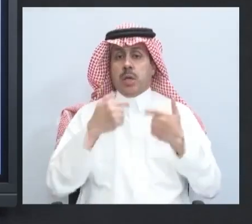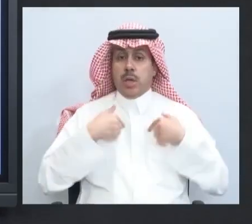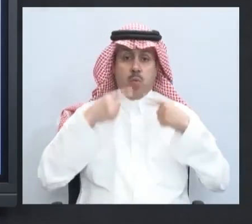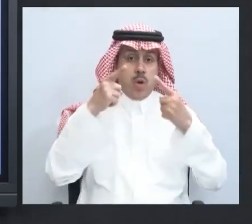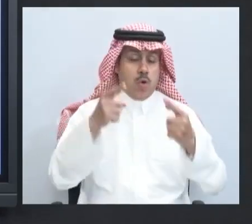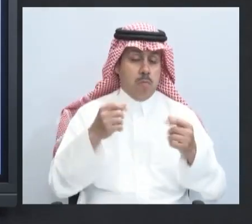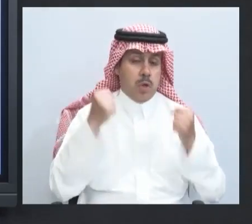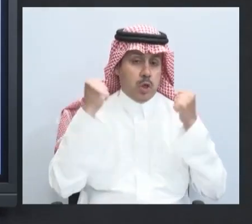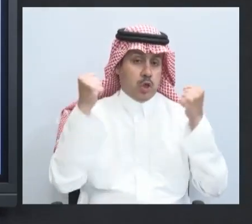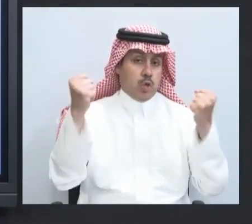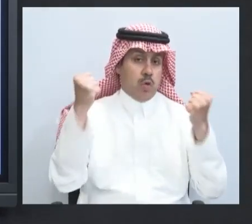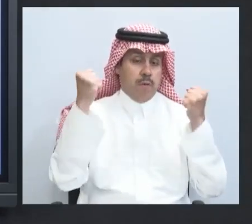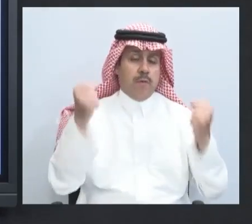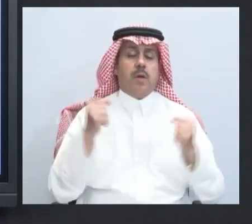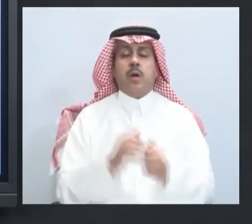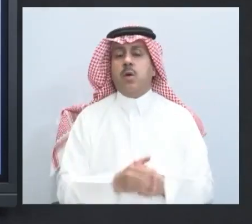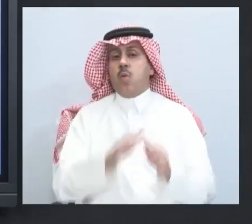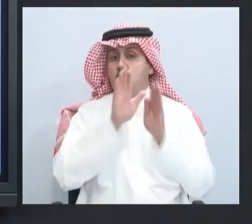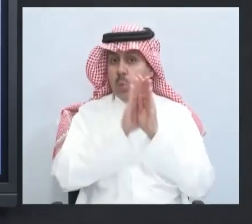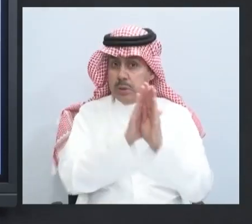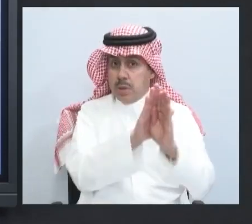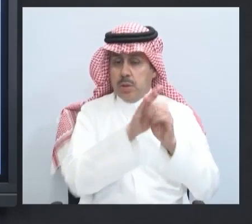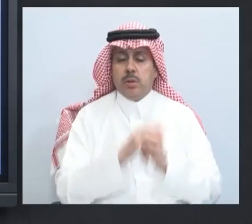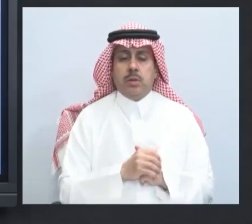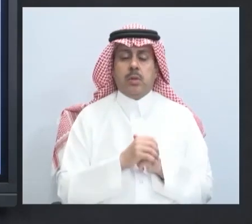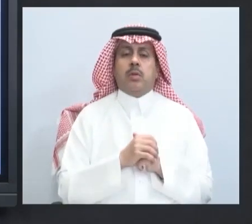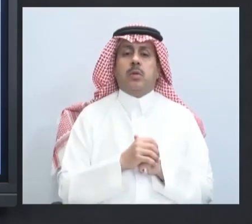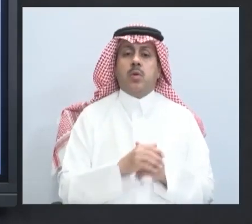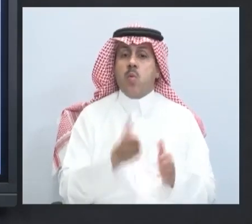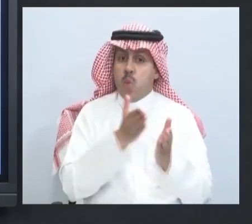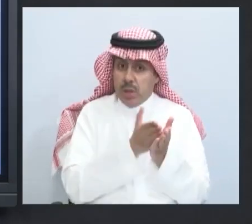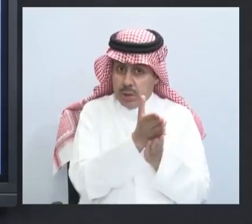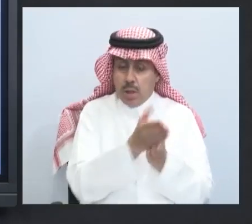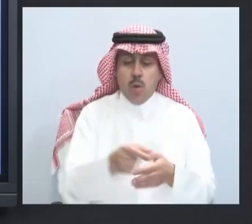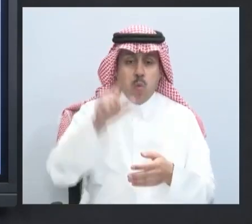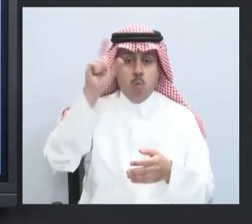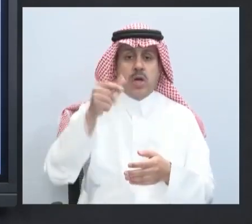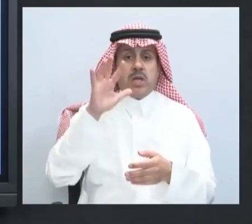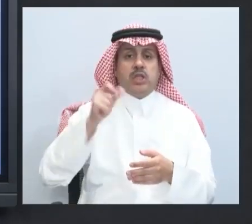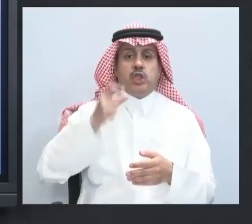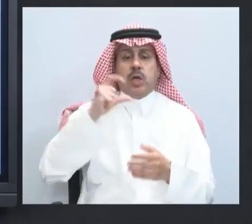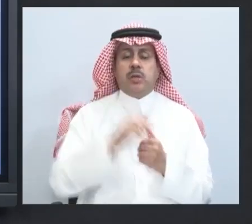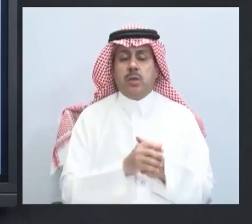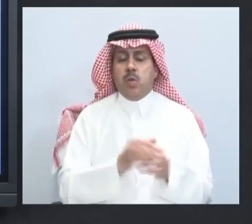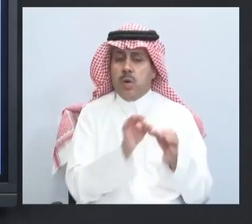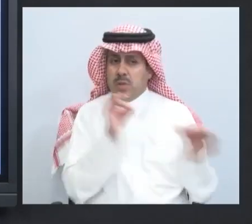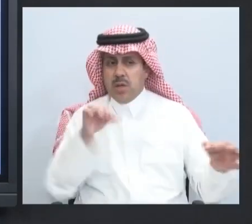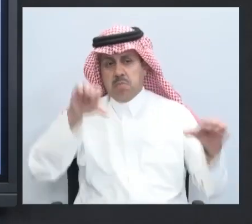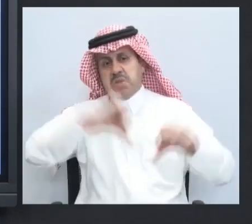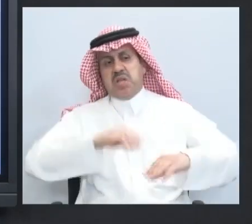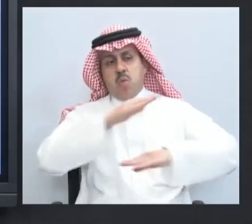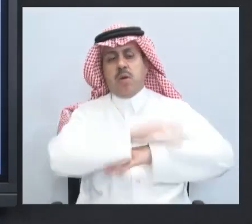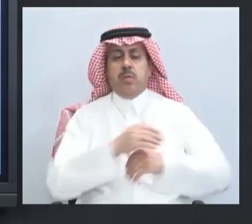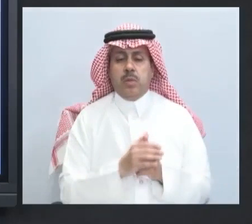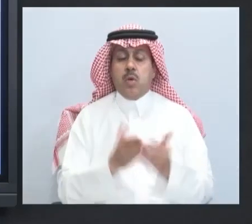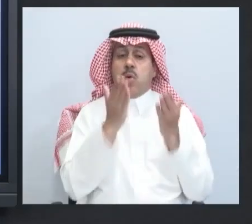ولكم في ختام درس اليوم التوفيق والسداد والهدايه والرشاد وان يبعد عنا مساوى الاخلاق